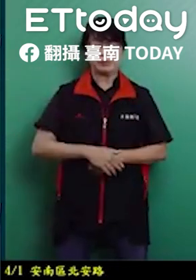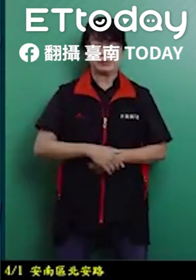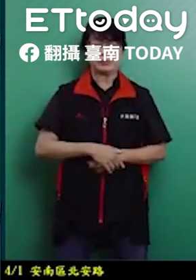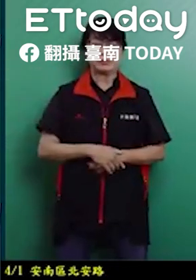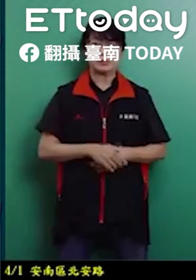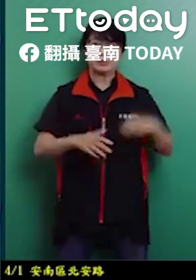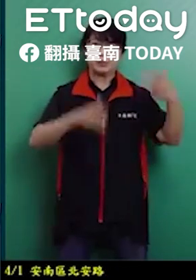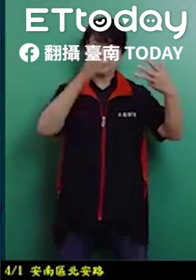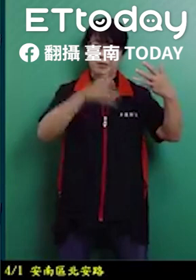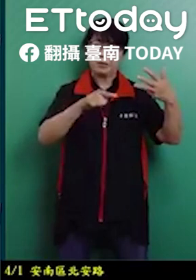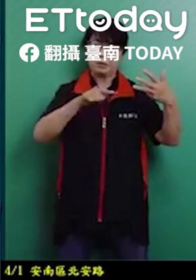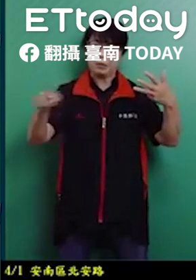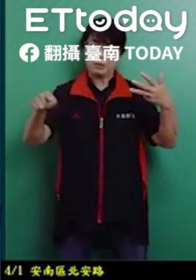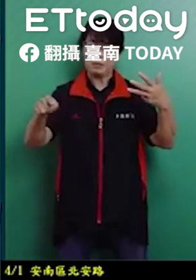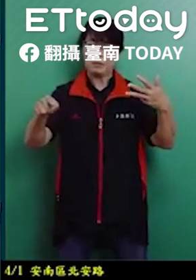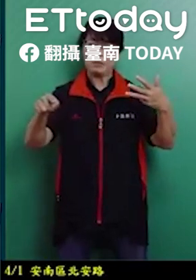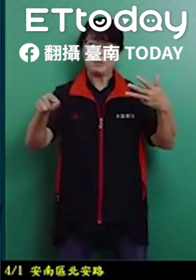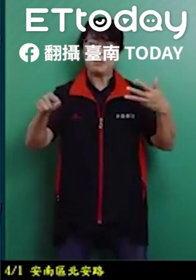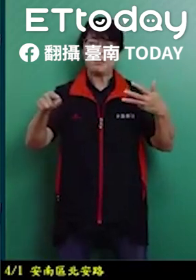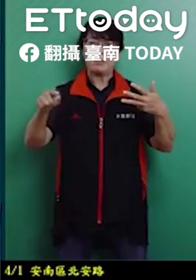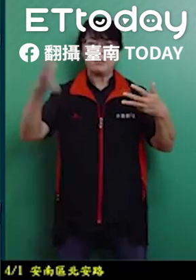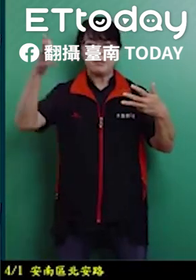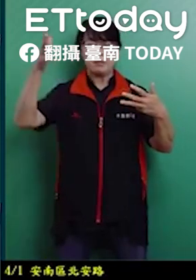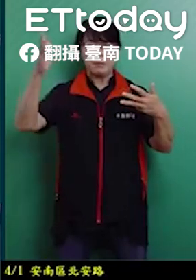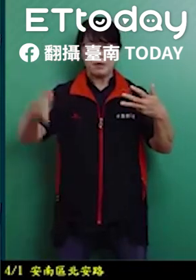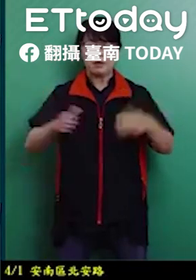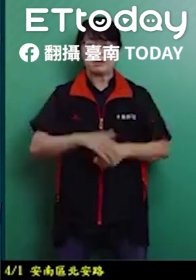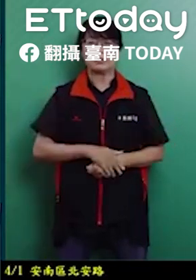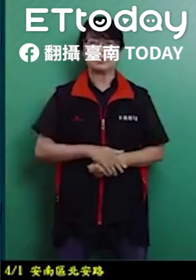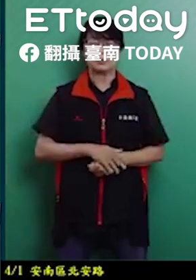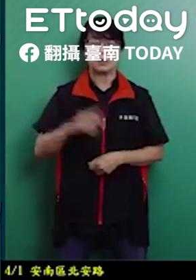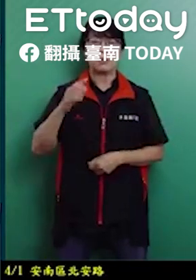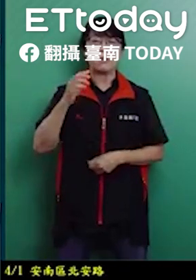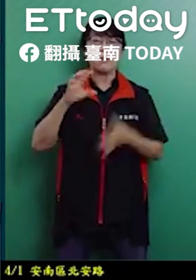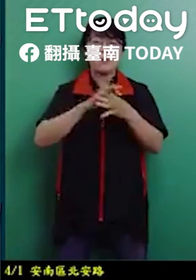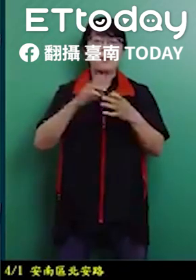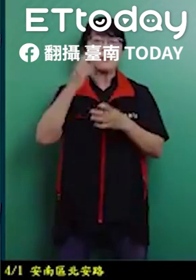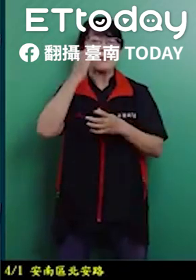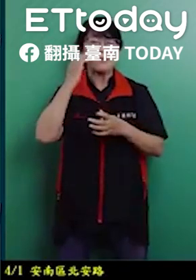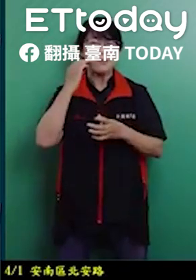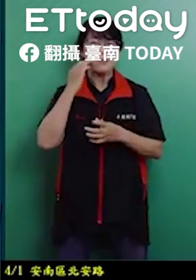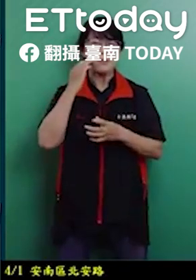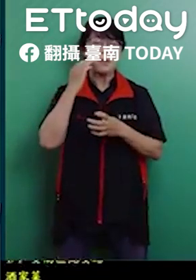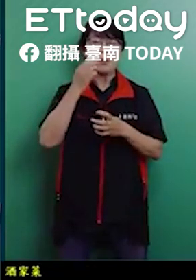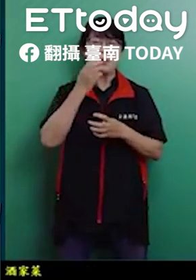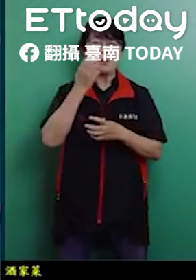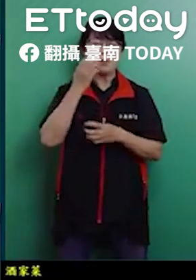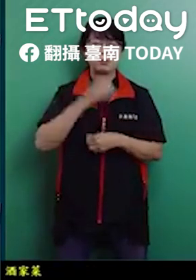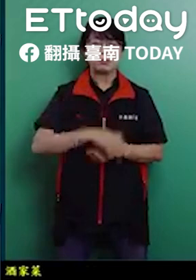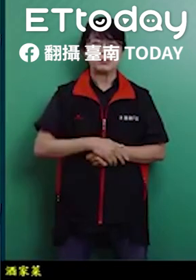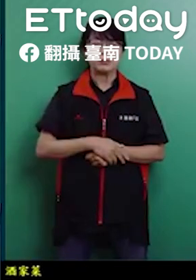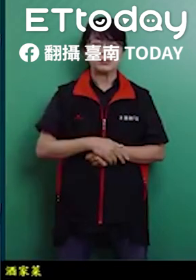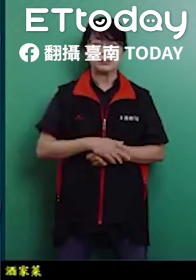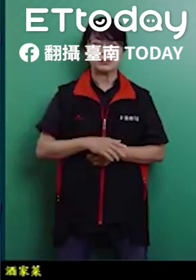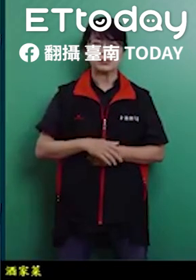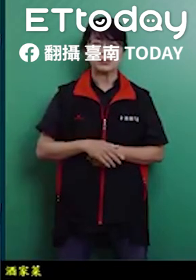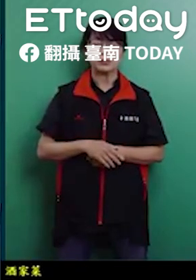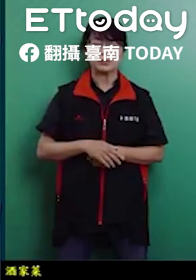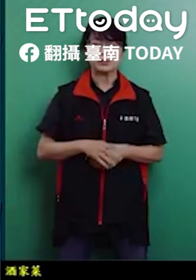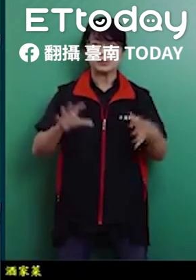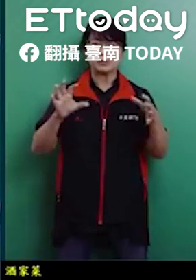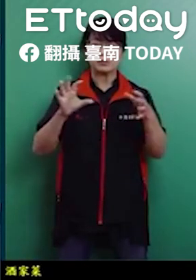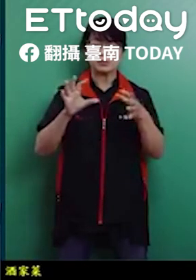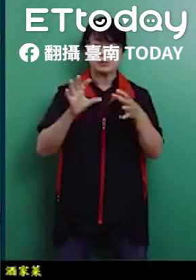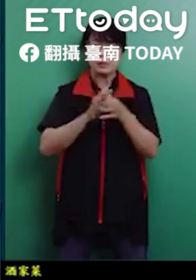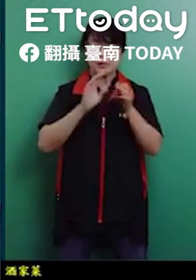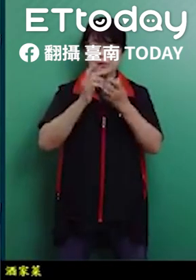晚上8点半是在关庙山西宫，哦，他本身是个音乐一个表演者啦，所以还是有一些相关蛮多的足